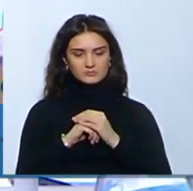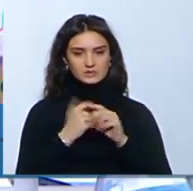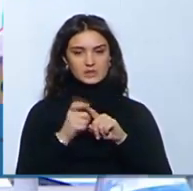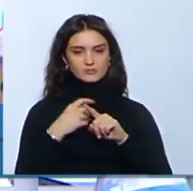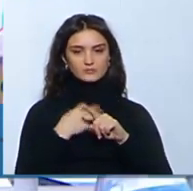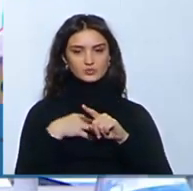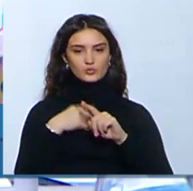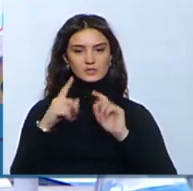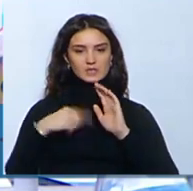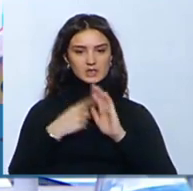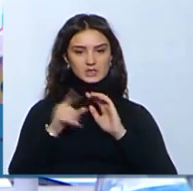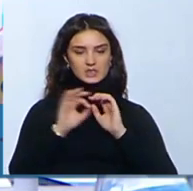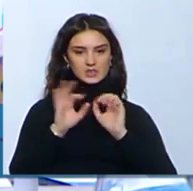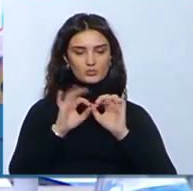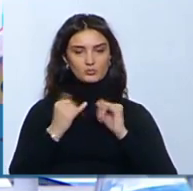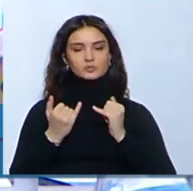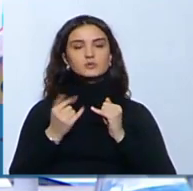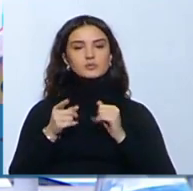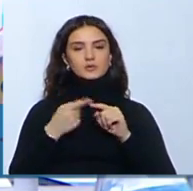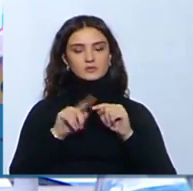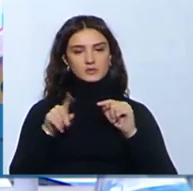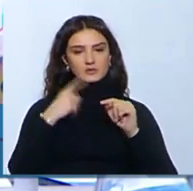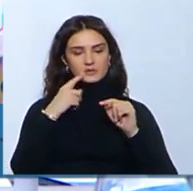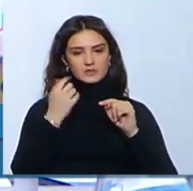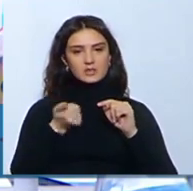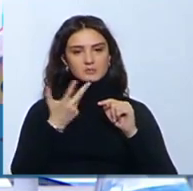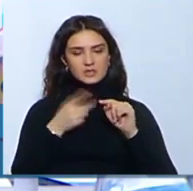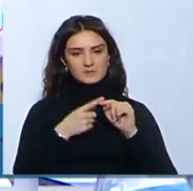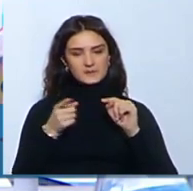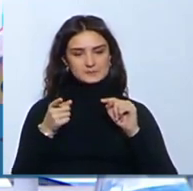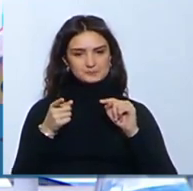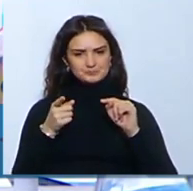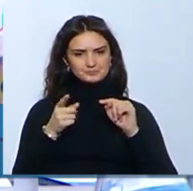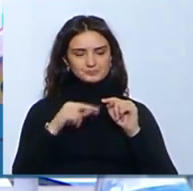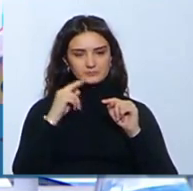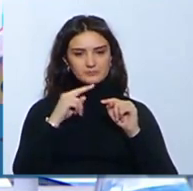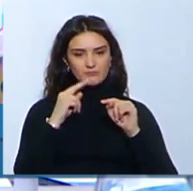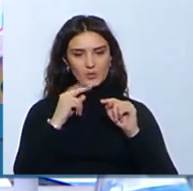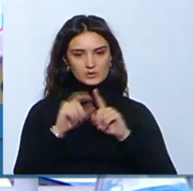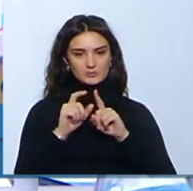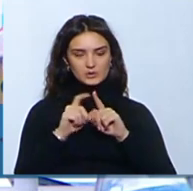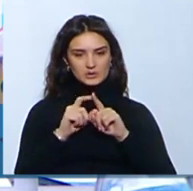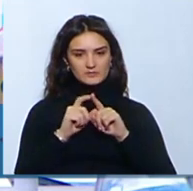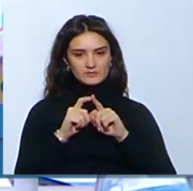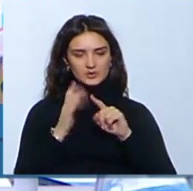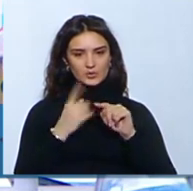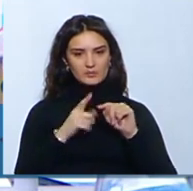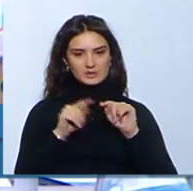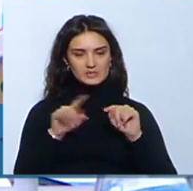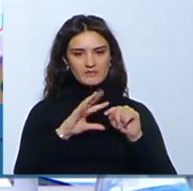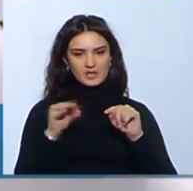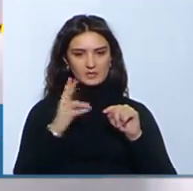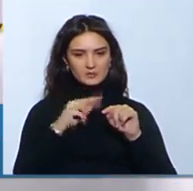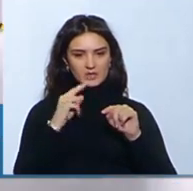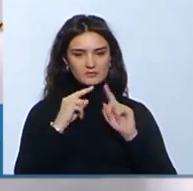ძალიან მნიშვნელოვან საკითხს შეეხეთ თქვენ. თქვენ ახსენეთ რამდენიმე საყურადღებო სიტყვა, რომელიც ყველამ